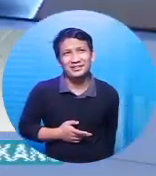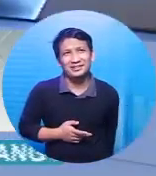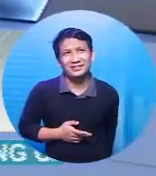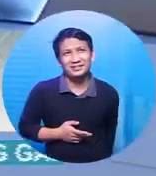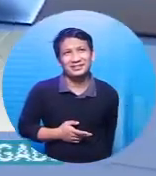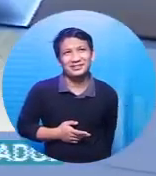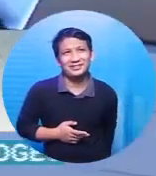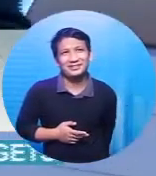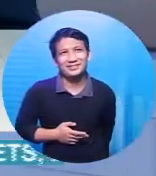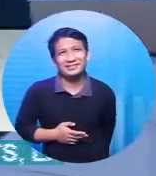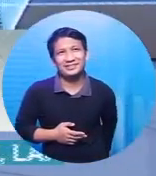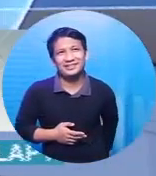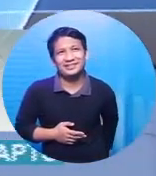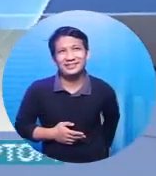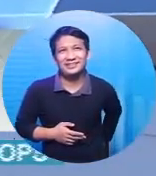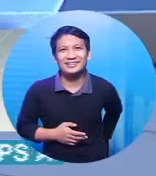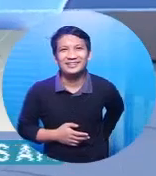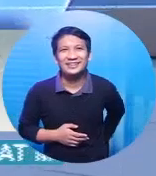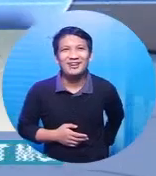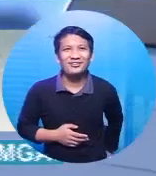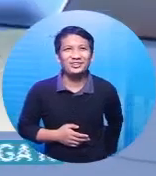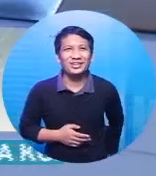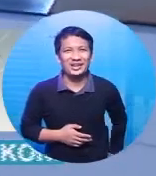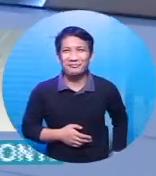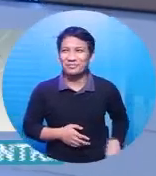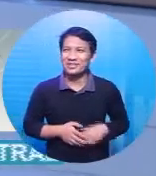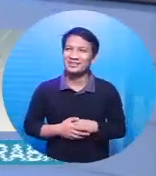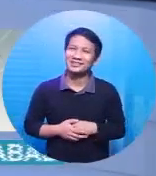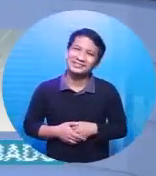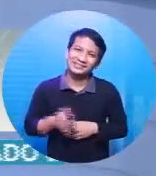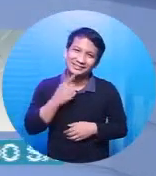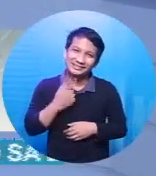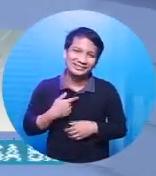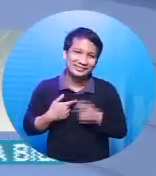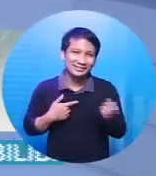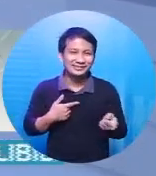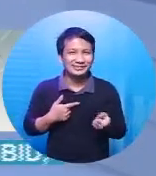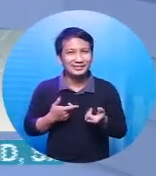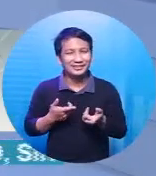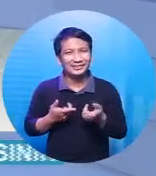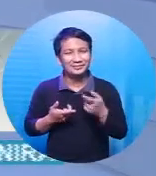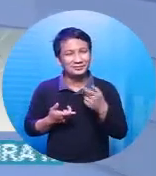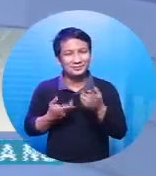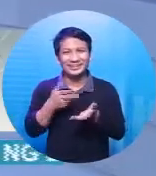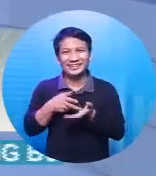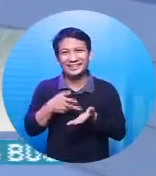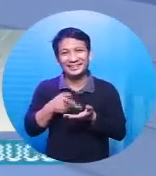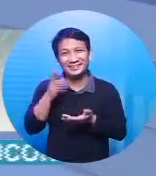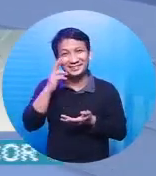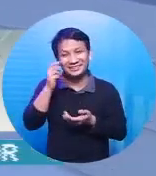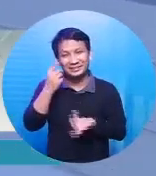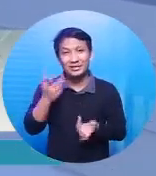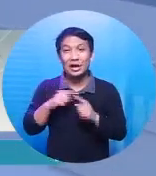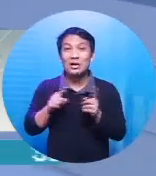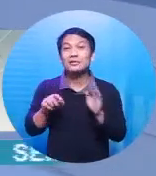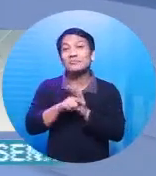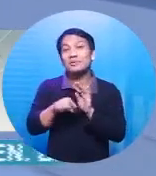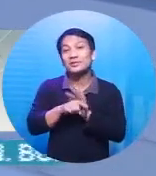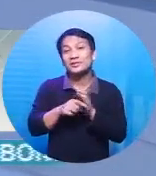Op! Halimbawa po, Ma'am Jennifer, Nana Jennifer. Yes po. Ito po ay